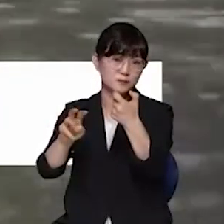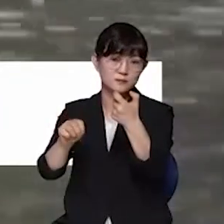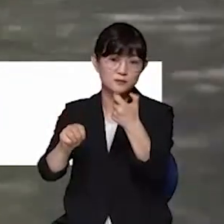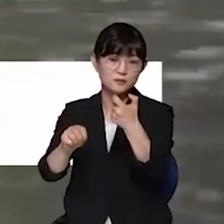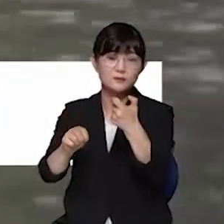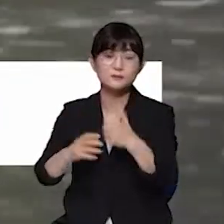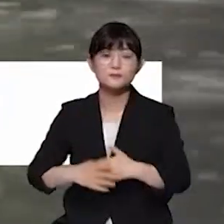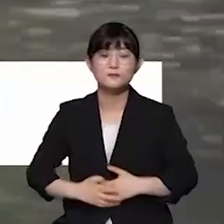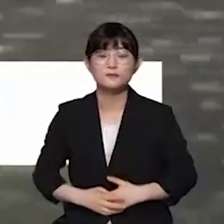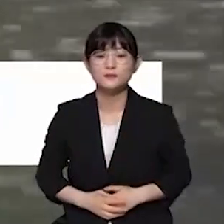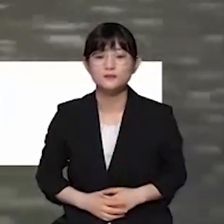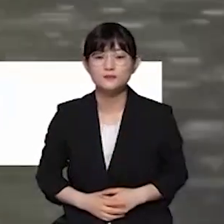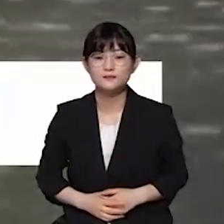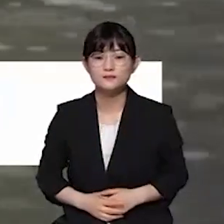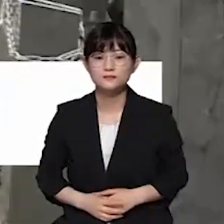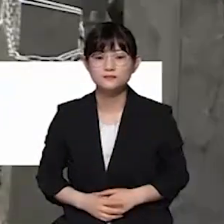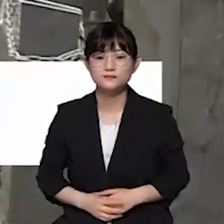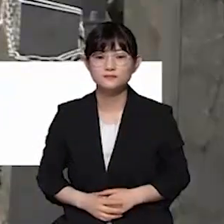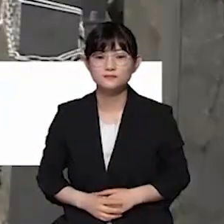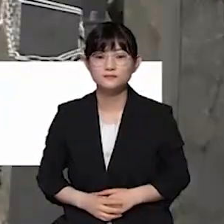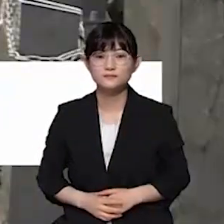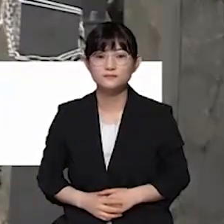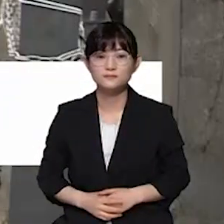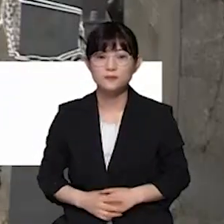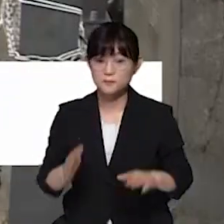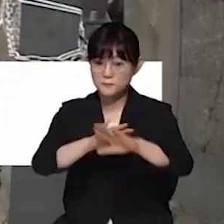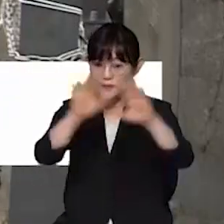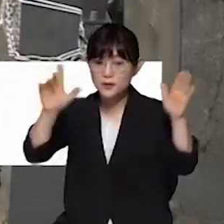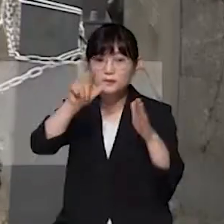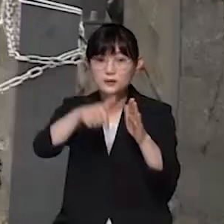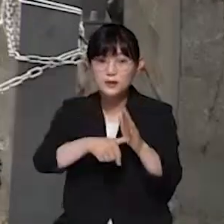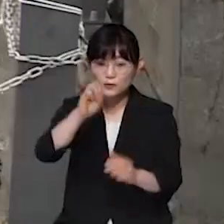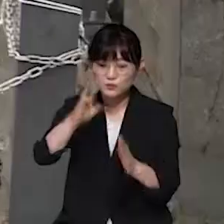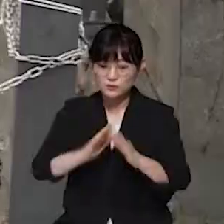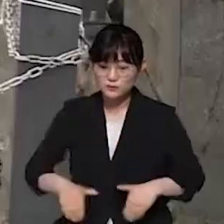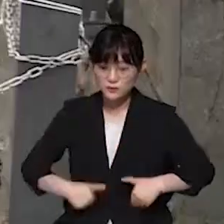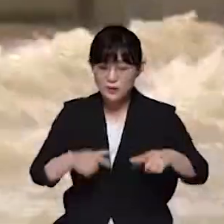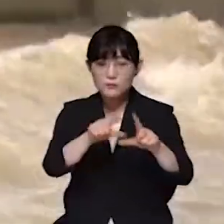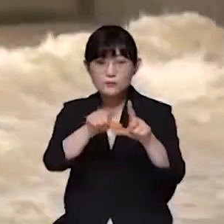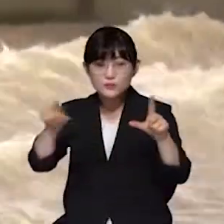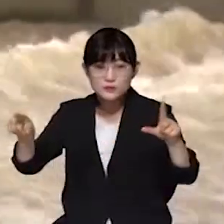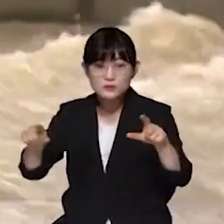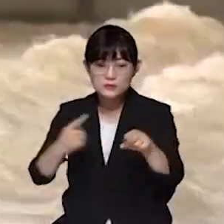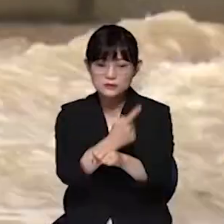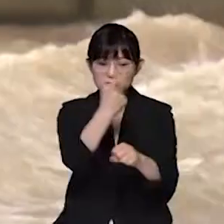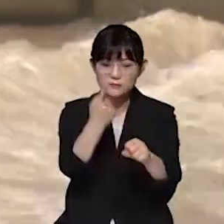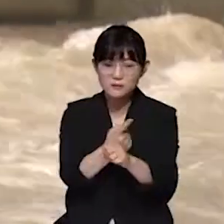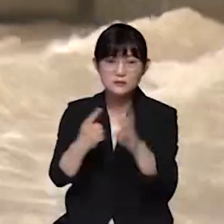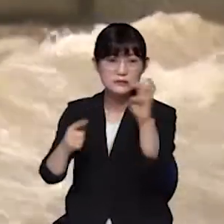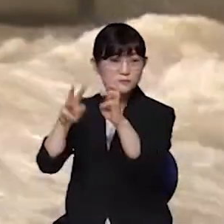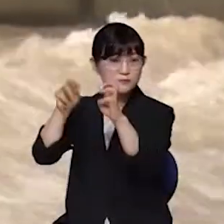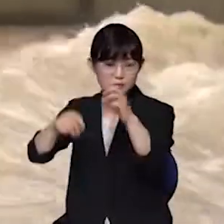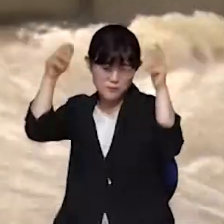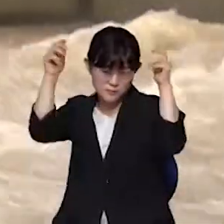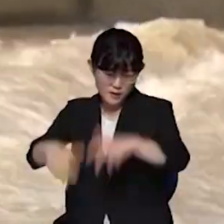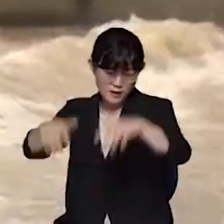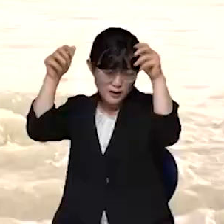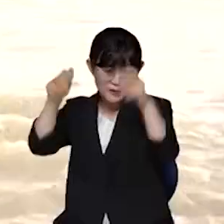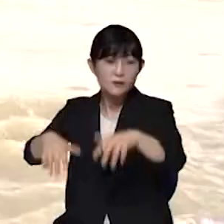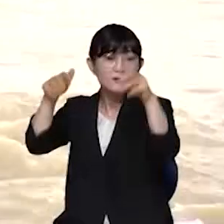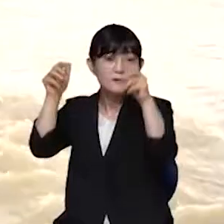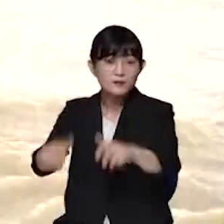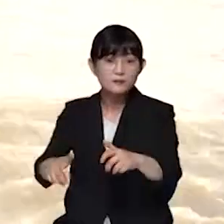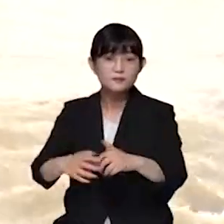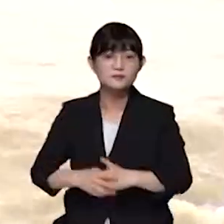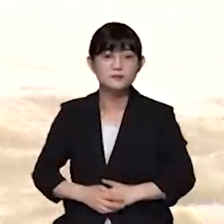안팎의 강수량을 기록했습니다. 낮 한때 광주와 전남 일부 지역엔 시간당 30mm가 넘는 폭우가